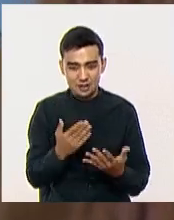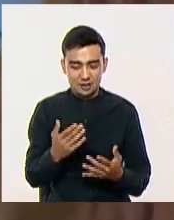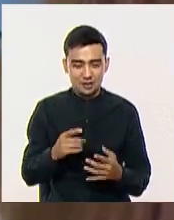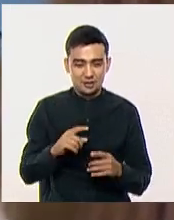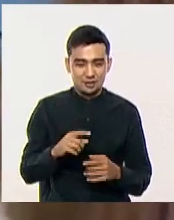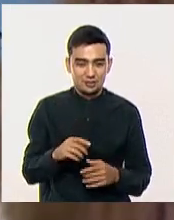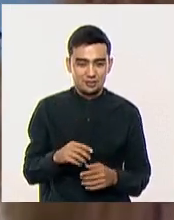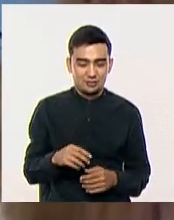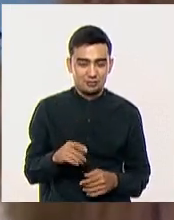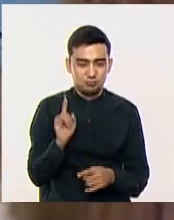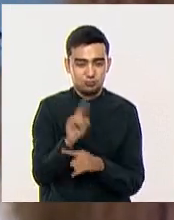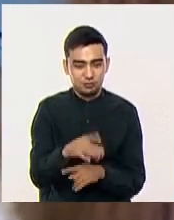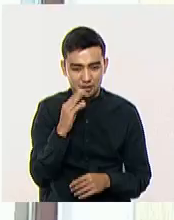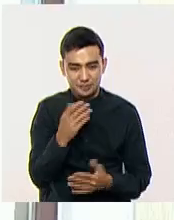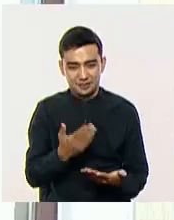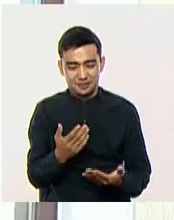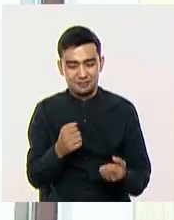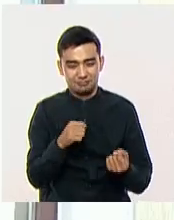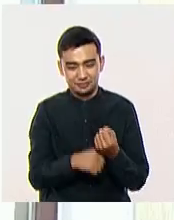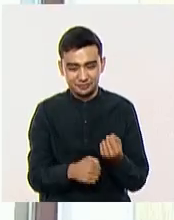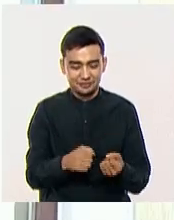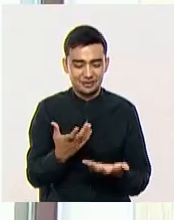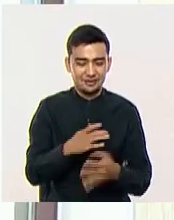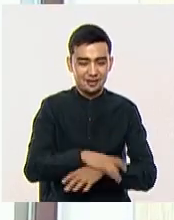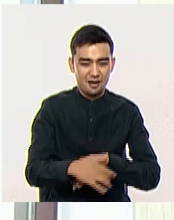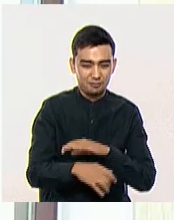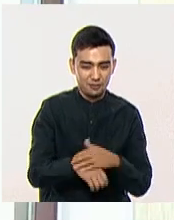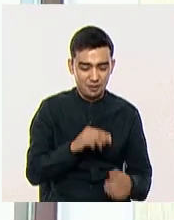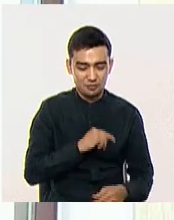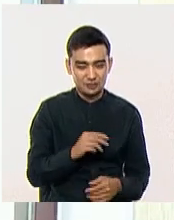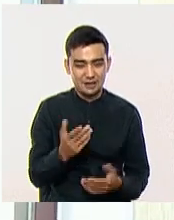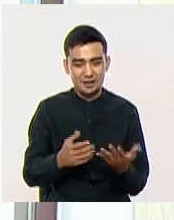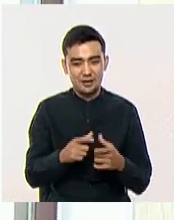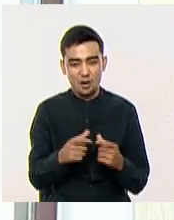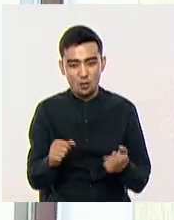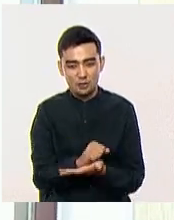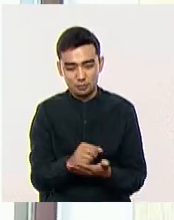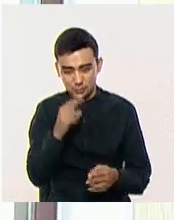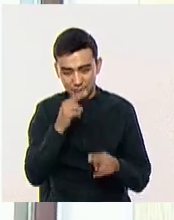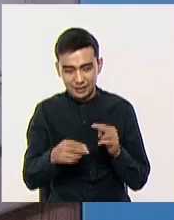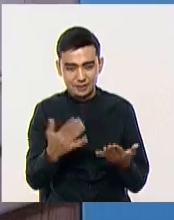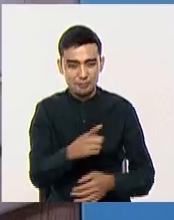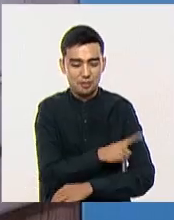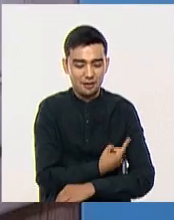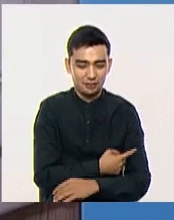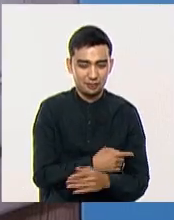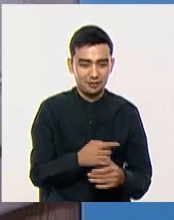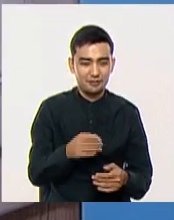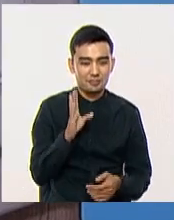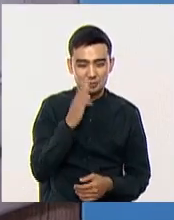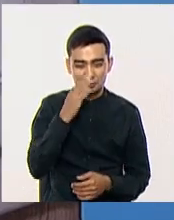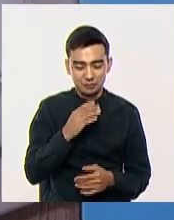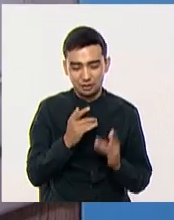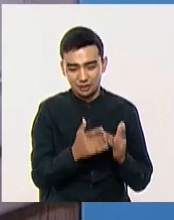сети мошенников, а иногда в сексуальное или трудовое рабство. Могут потерять паспорт или попасть в больницу без возможности связаться с